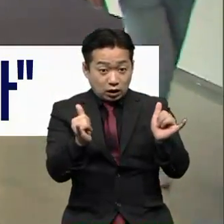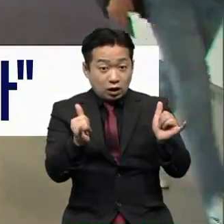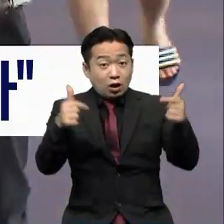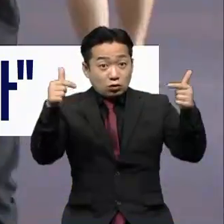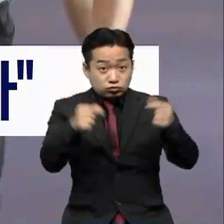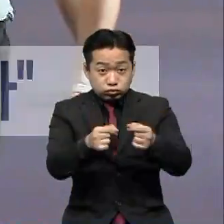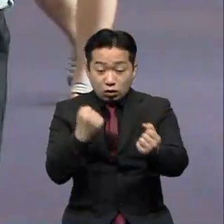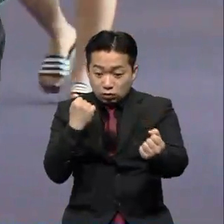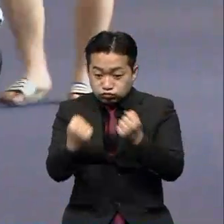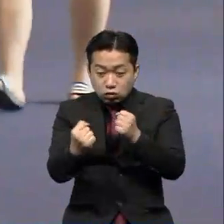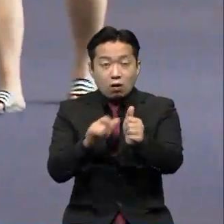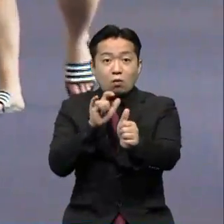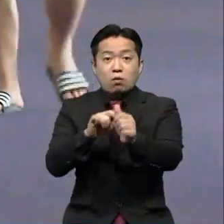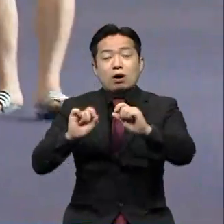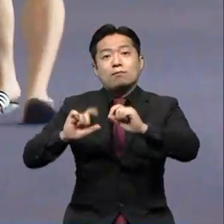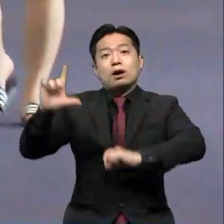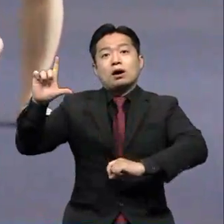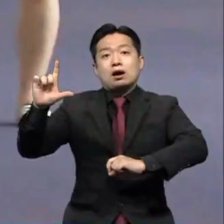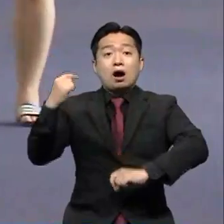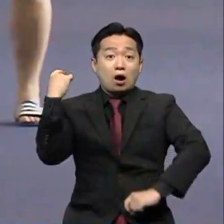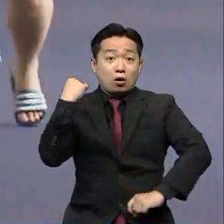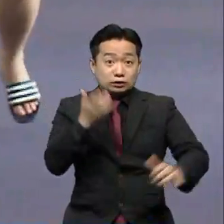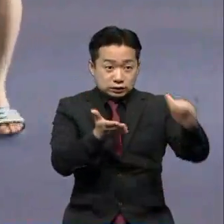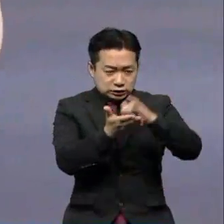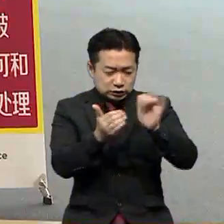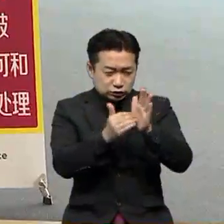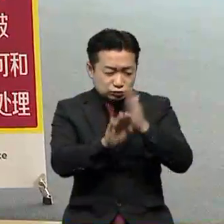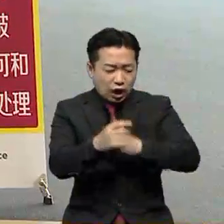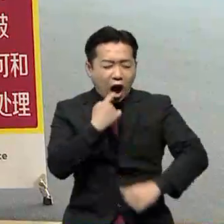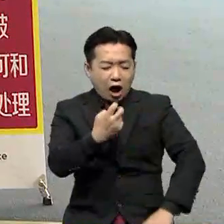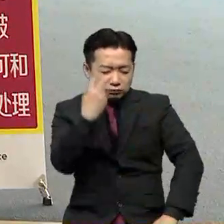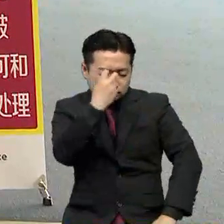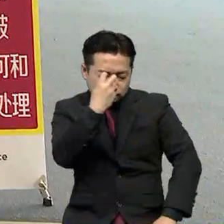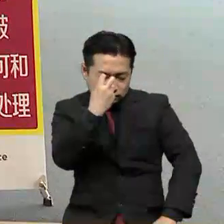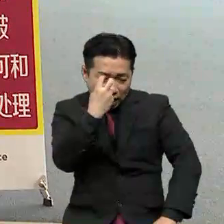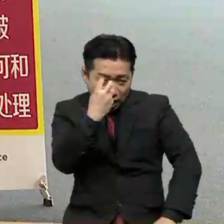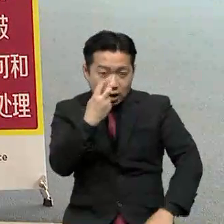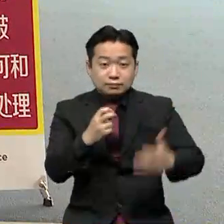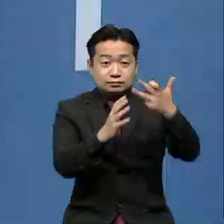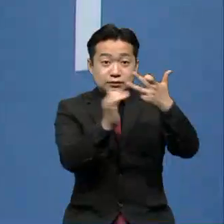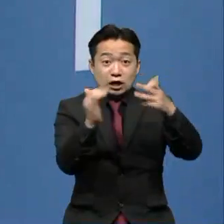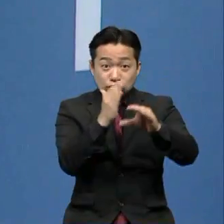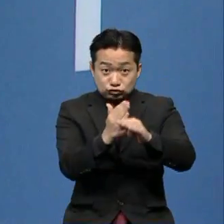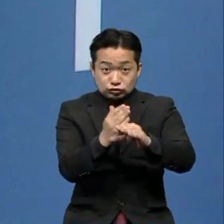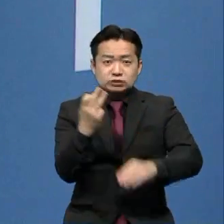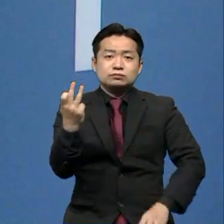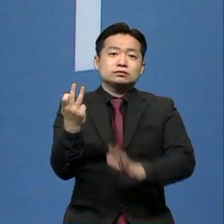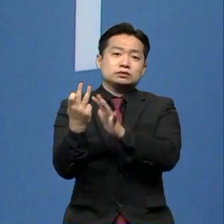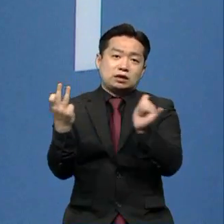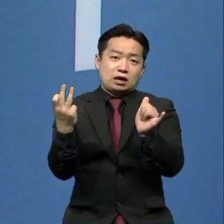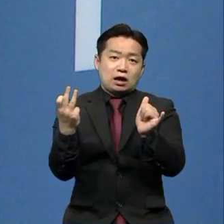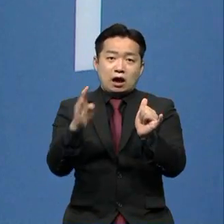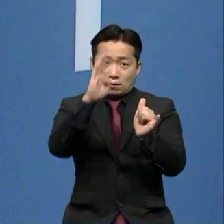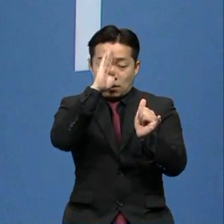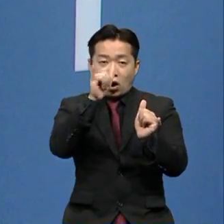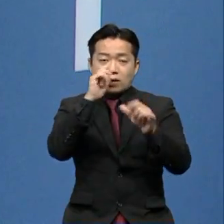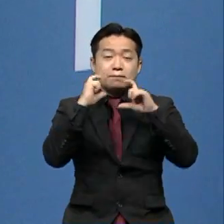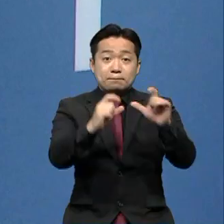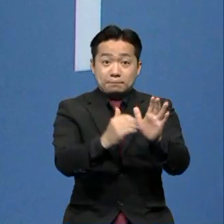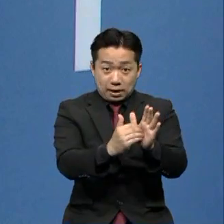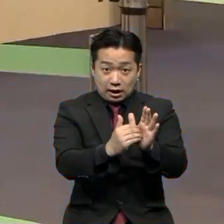감소하는데도 확진자는 증가해 어제도 입국 후 진단검사에서 18명 중 13명이 양성 판정을